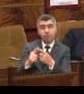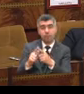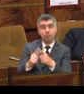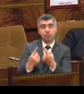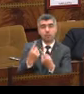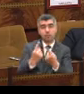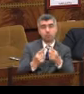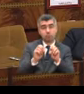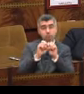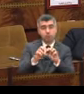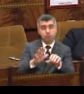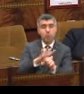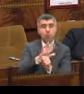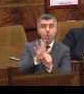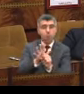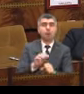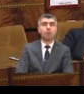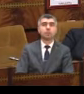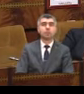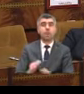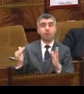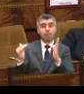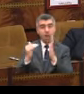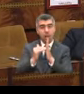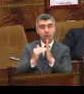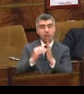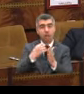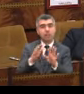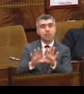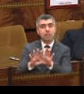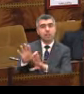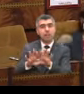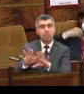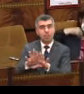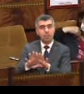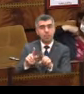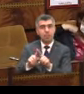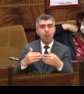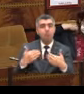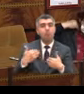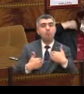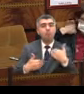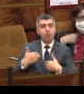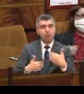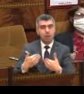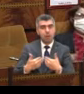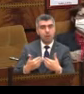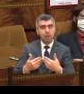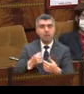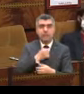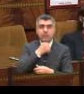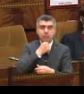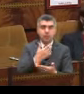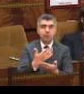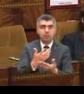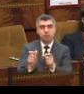التي استفحلت خلال الجائحة؟ وأخيرا، ما هي التدابير المتخذة بخصوص الأشخاص في وضعية إعاقة والمسنين